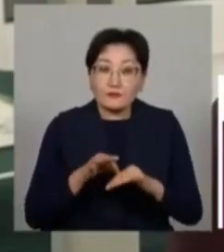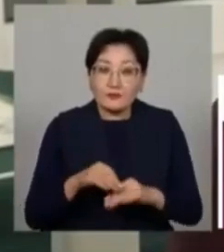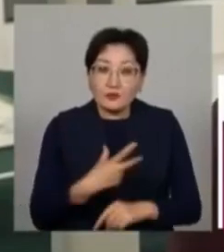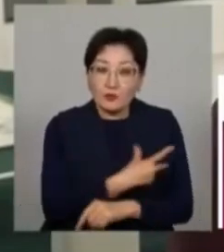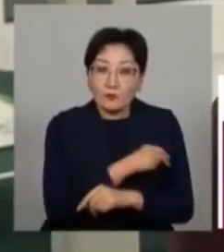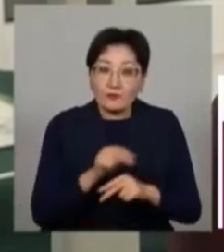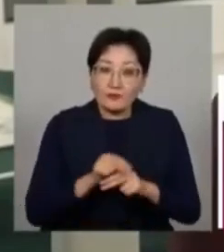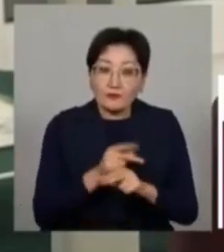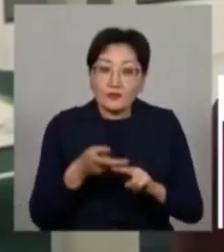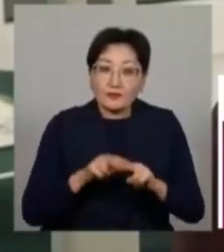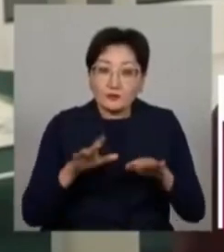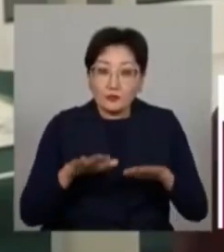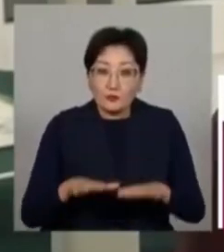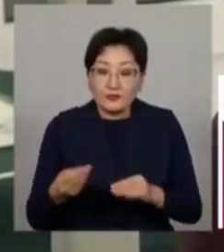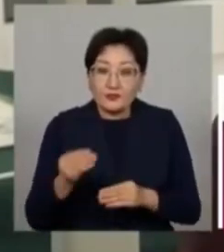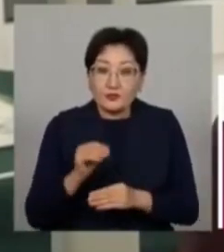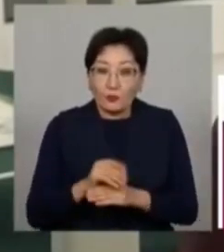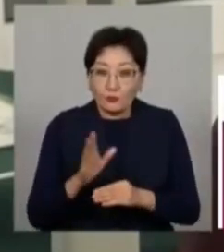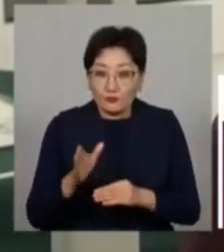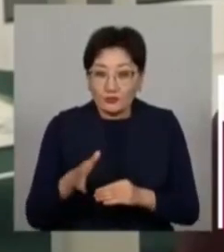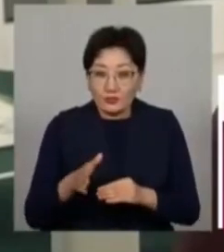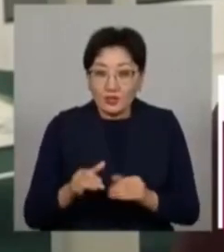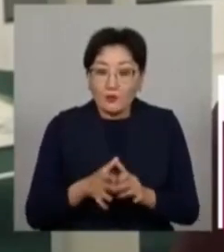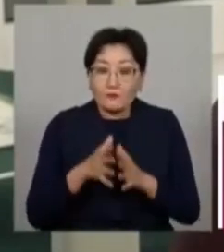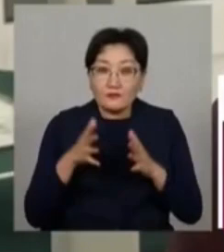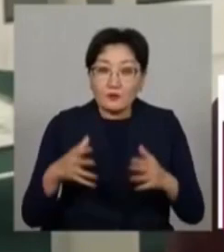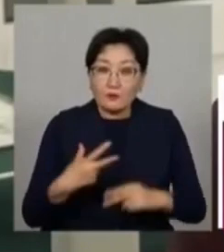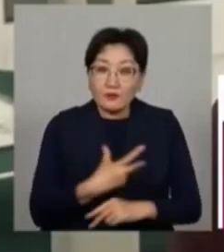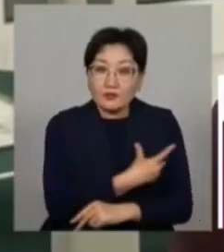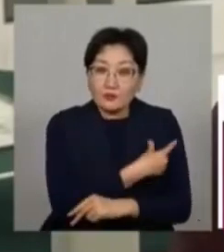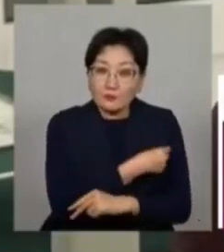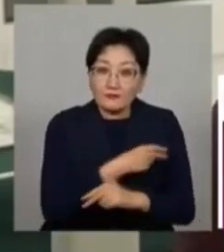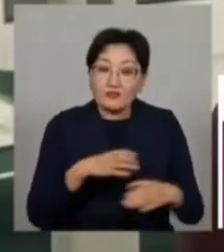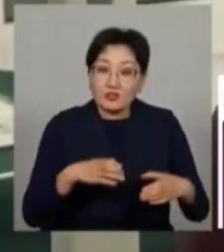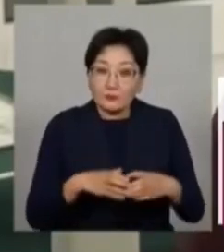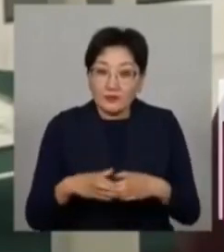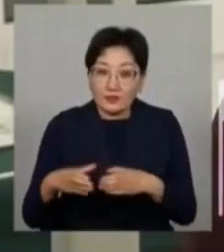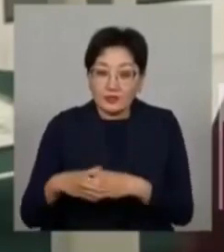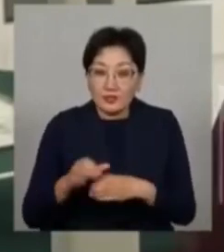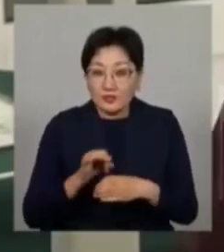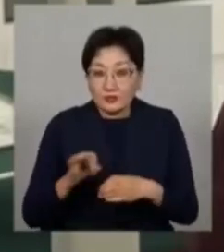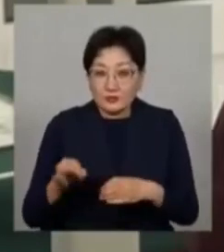Также в этих точках дополнительно будут расширяться прививочные бригады. И